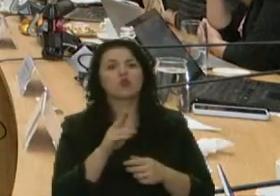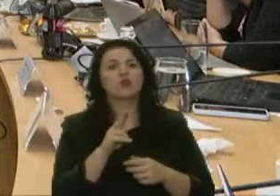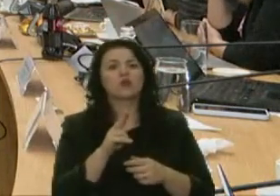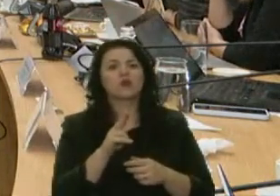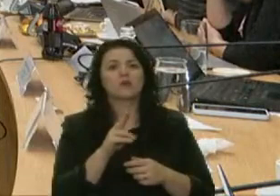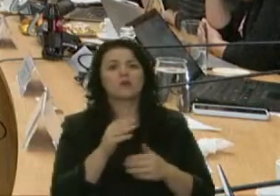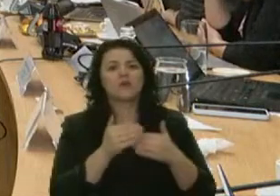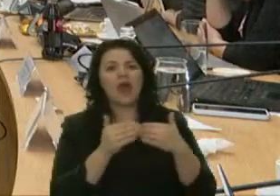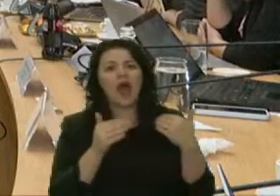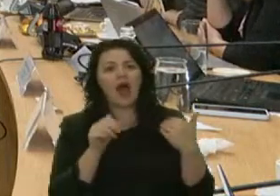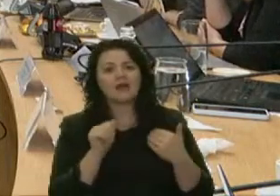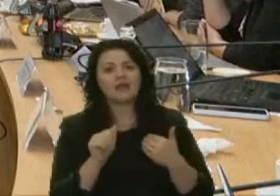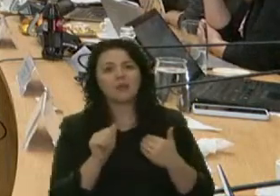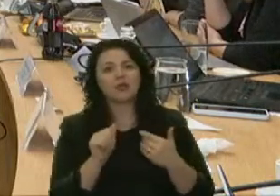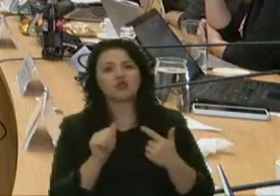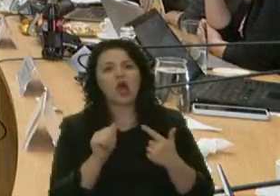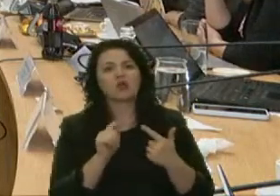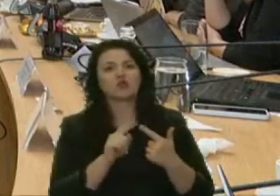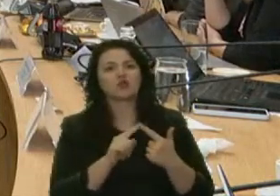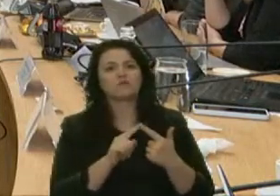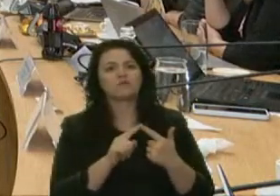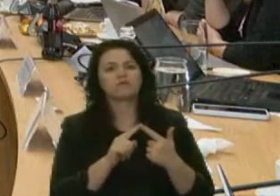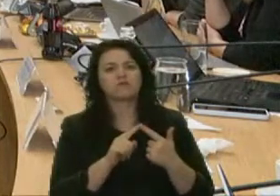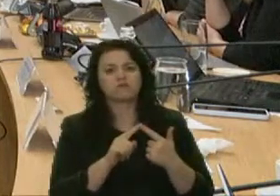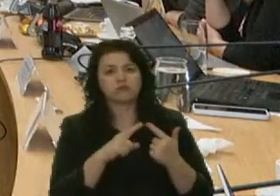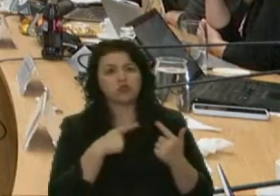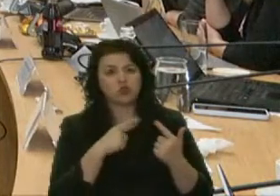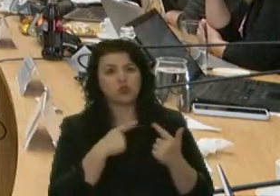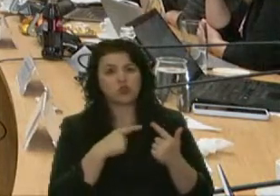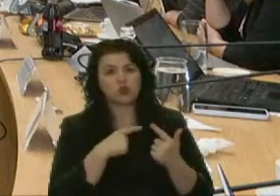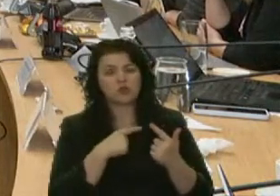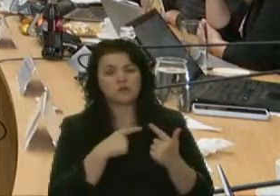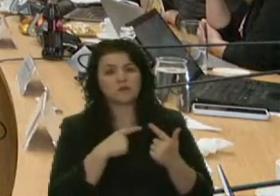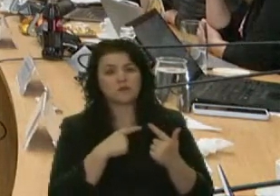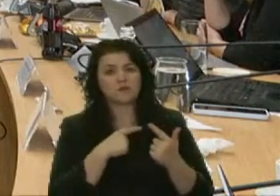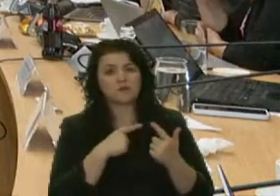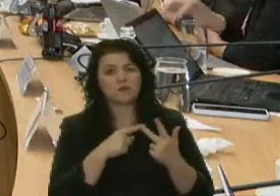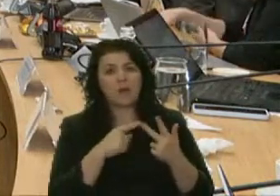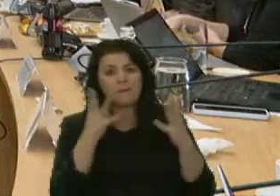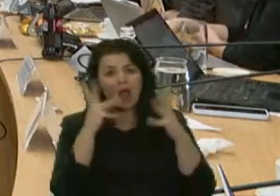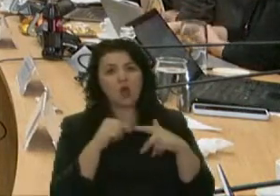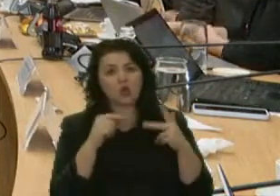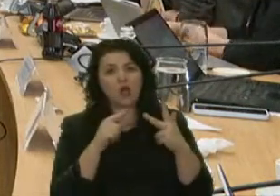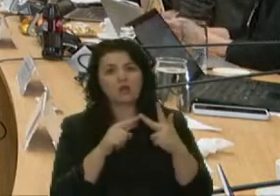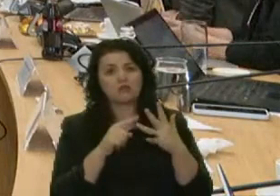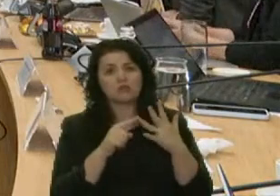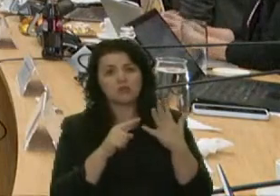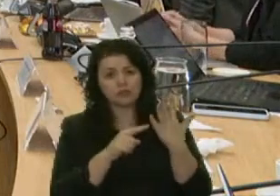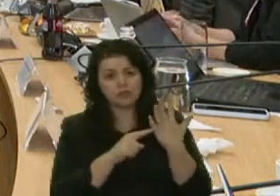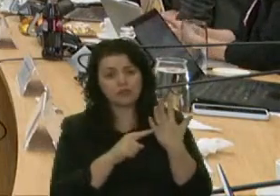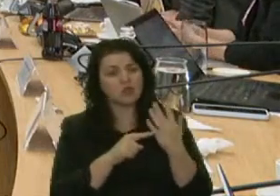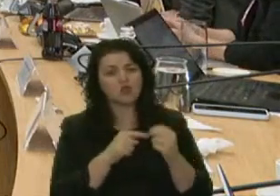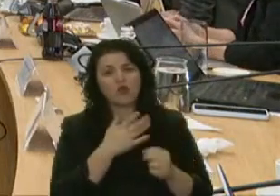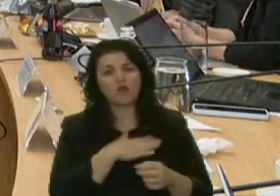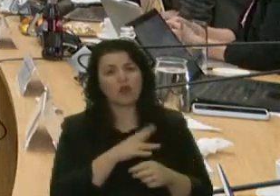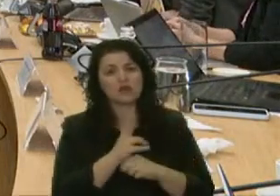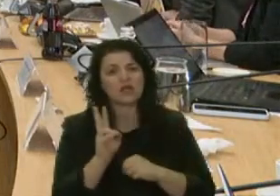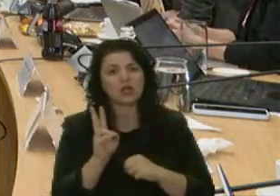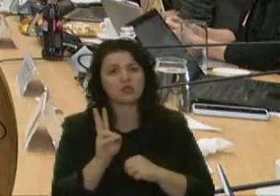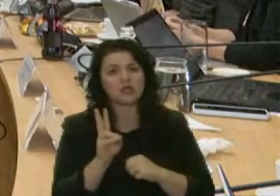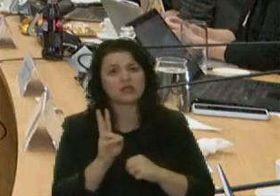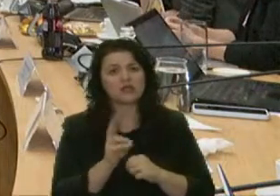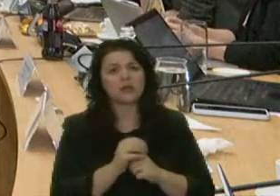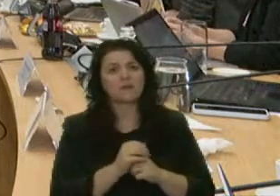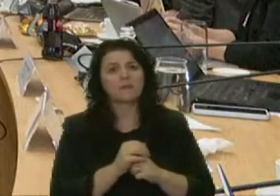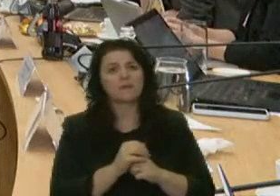AG gârbiceanu la câte sunt în în Cluj ne Am calculat bine am prezentat o dată n aș vrea să greșesc care